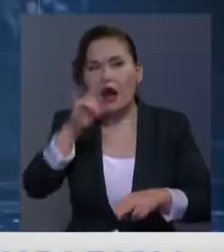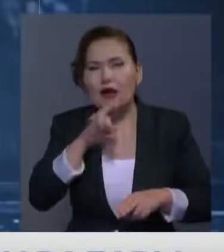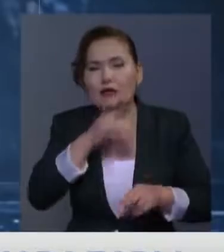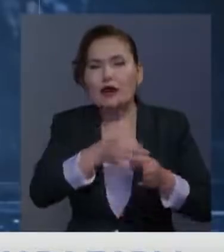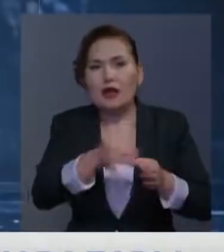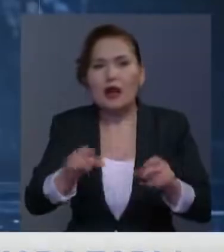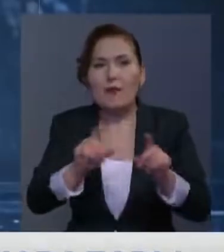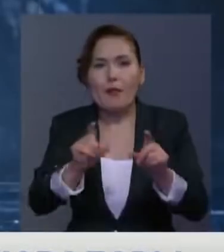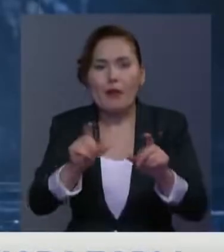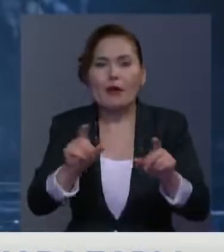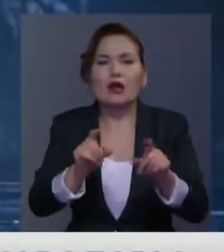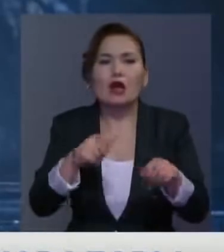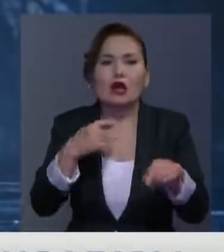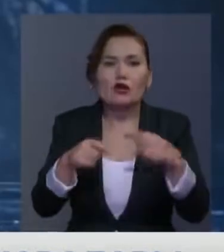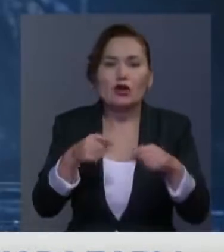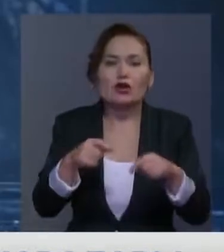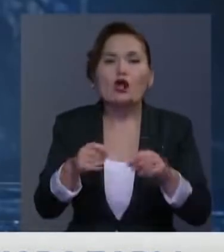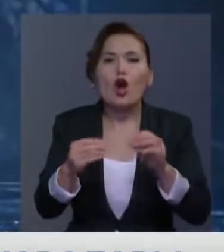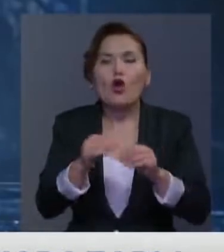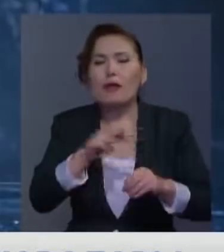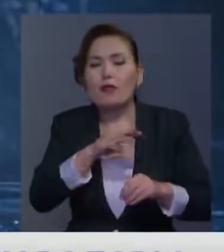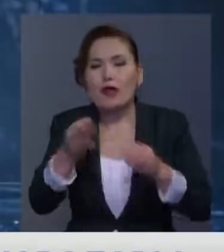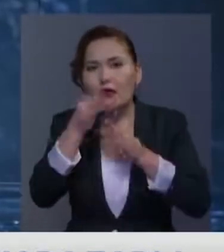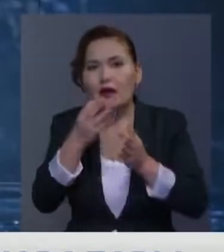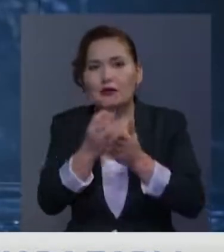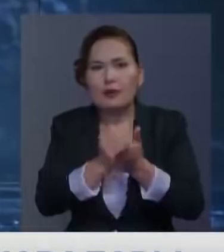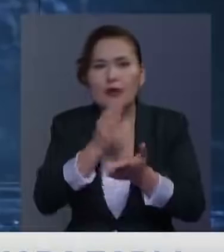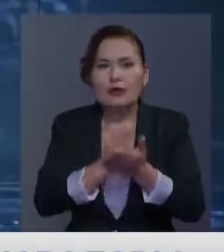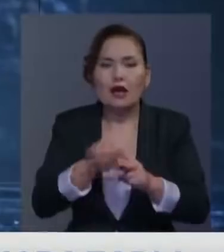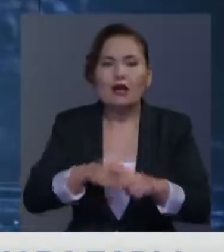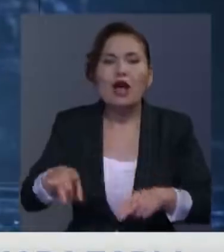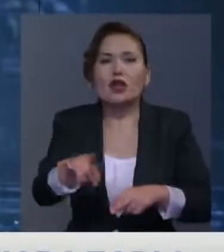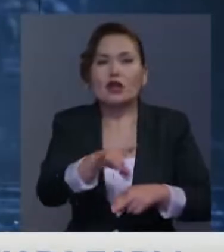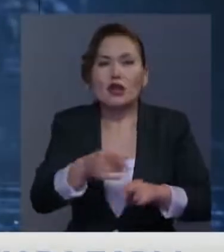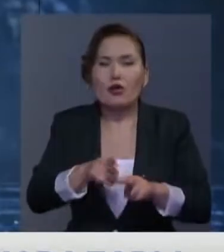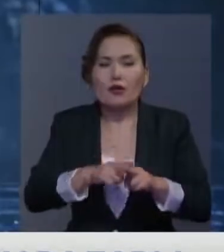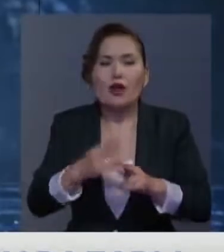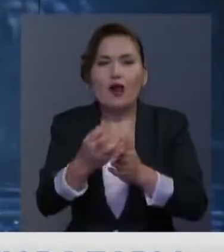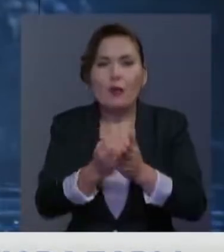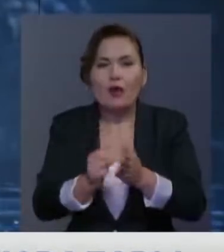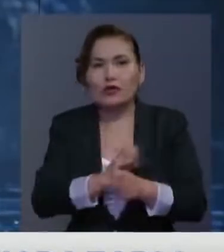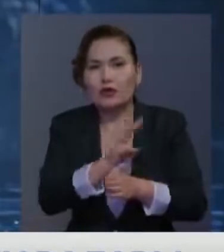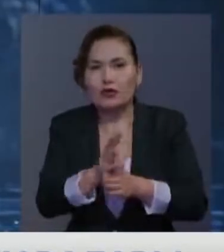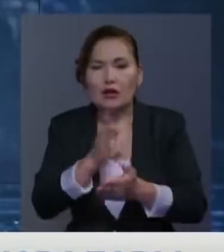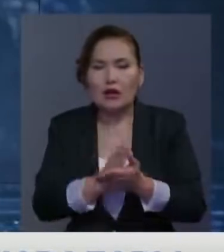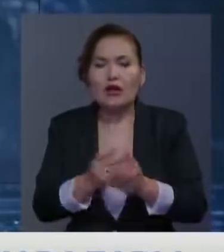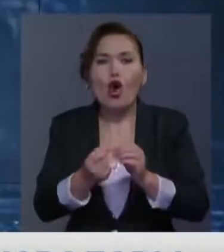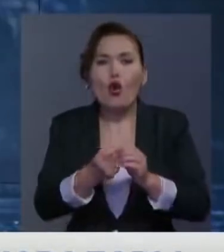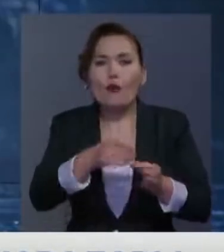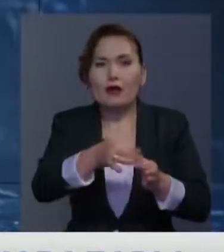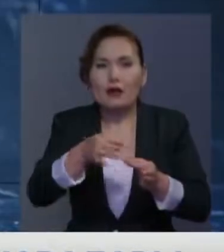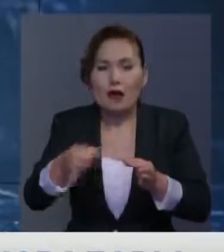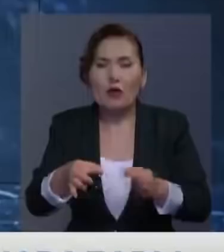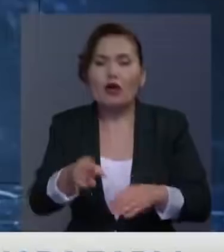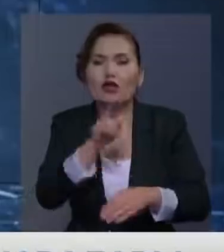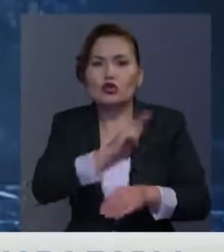дәріханаларда 10 миллион дана дәрі-дәрмек бар. Ал Самұрық Қазына фармациясында республикалық тұрақтандыру қоры құрылды. 11 өңірлік қор жұмыс